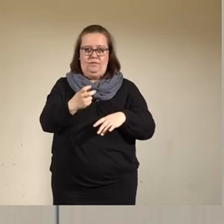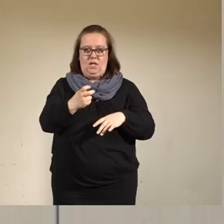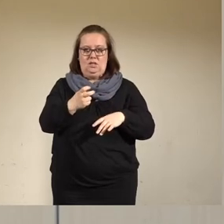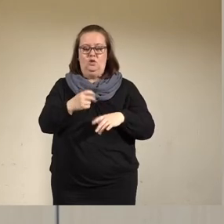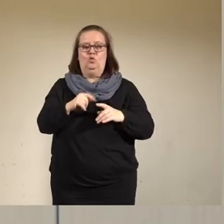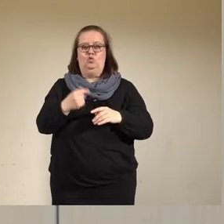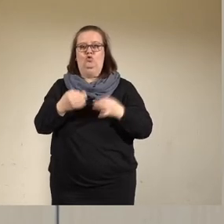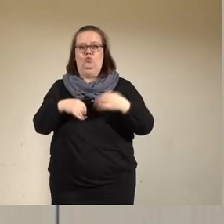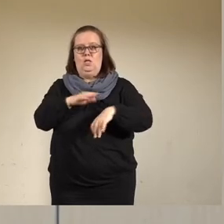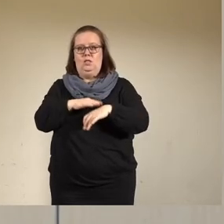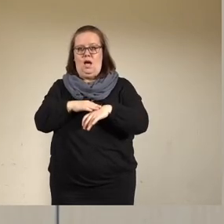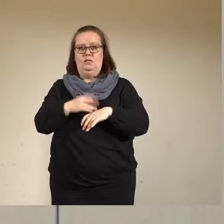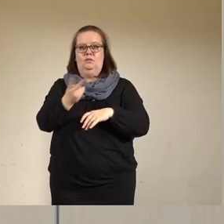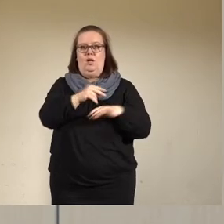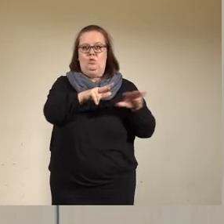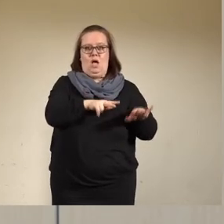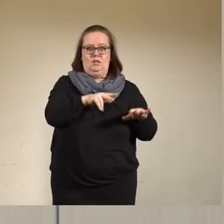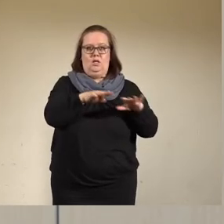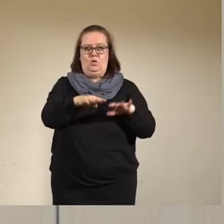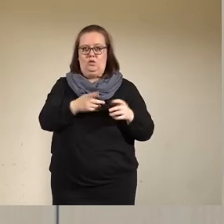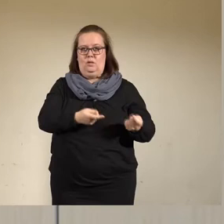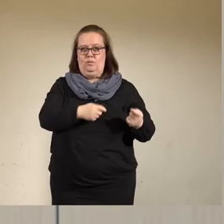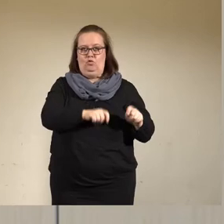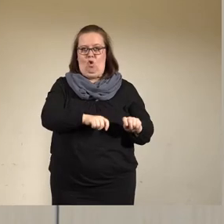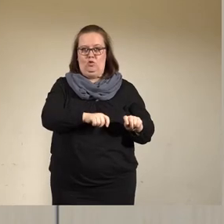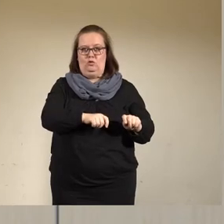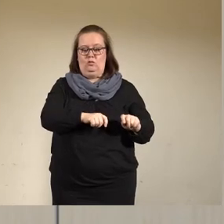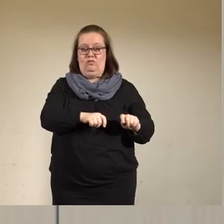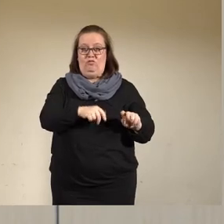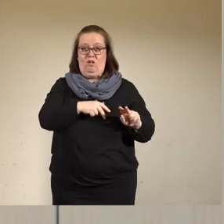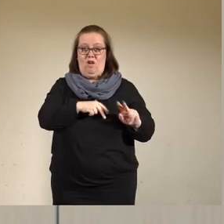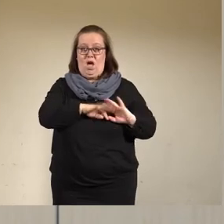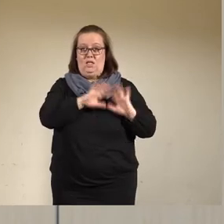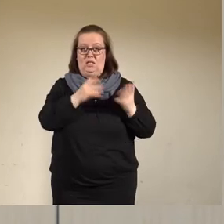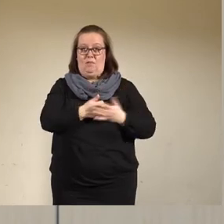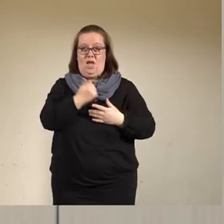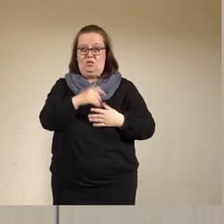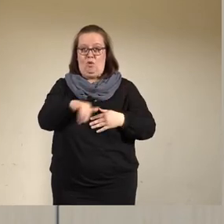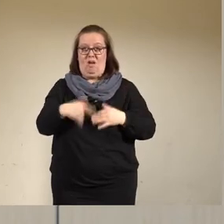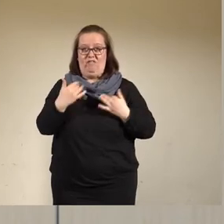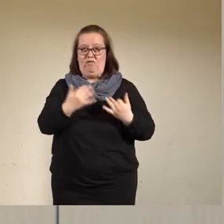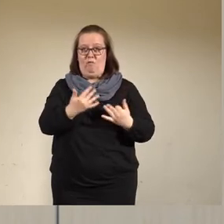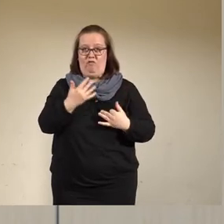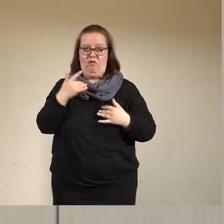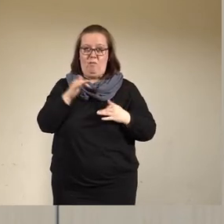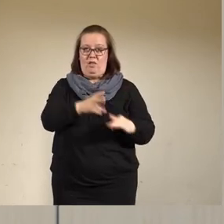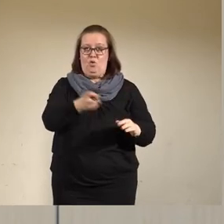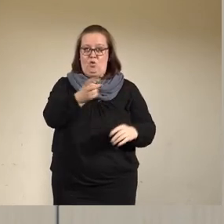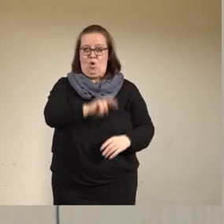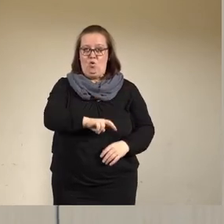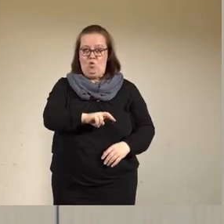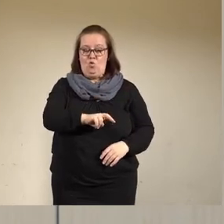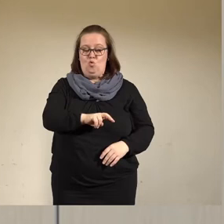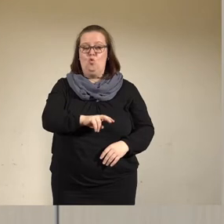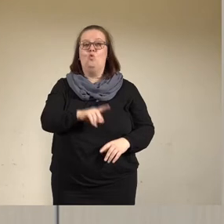2019-20 und die Spielzeit 2018-19 beschlossen in Höhe von in der Tat 1,5 Millionen Euro.